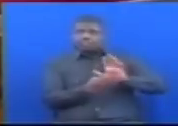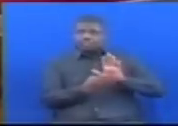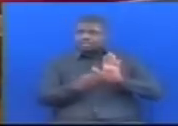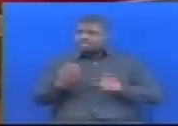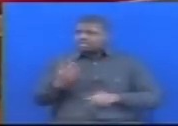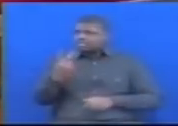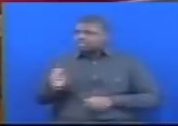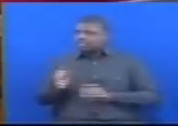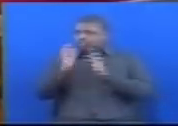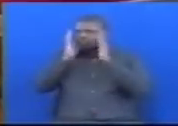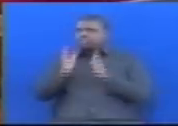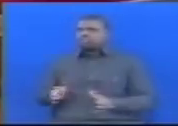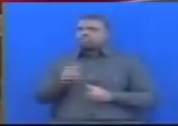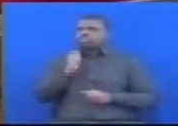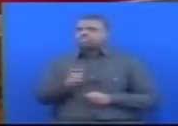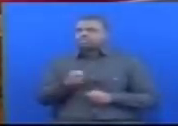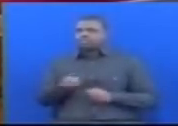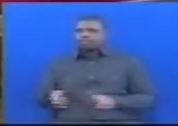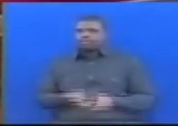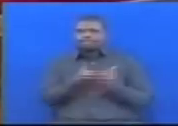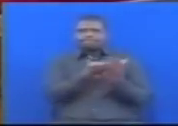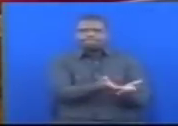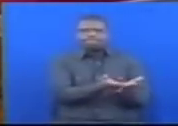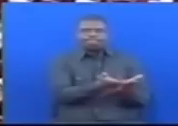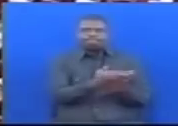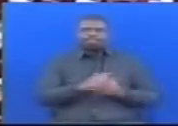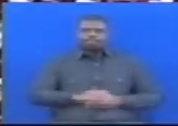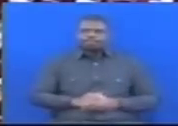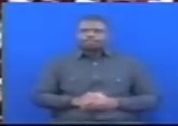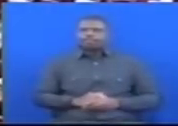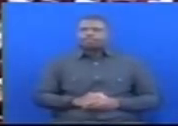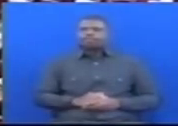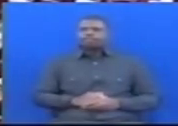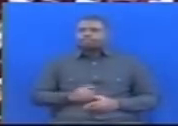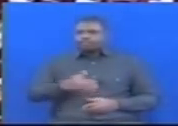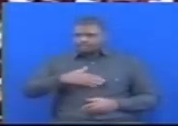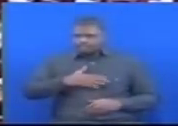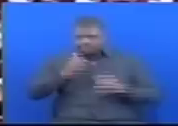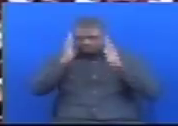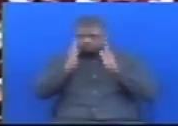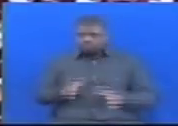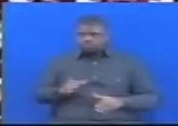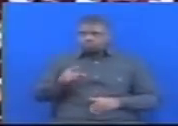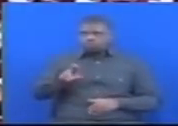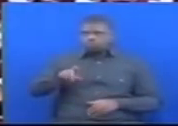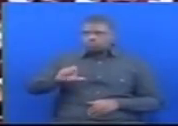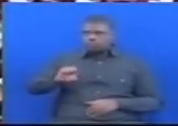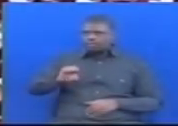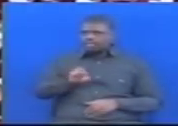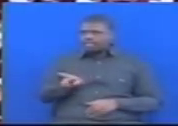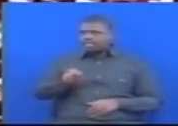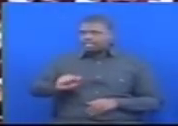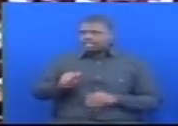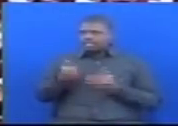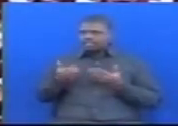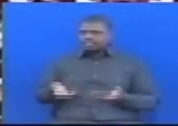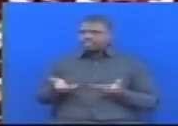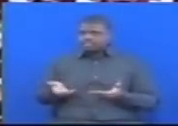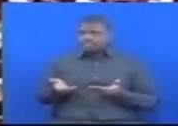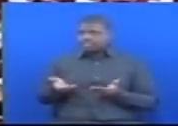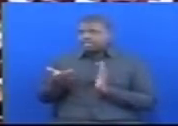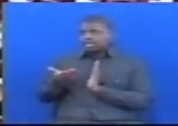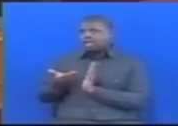2019-2020. Mheshimiwa Spika, naomba kuwasilisha. Asante sana Mheshimiwa Abdalla Ulega. Sasa naomba